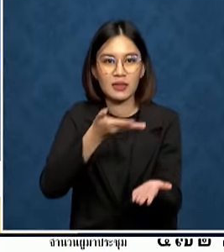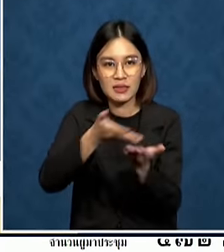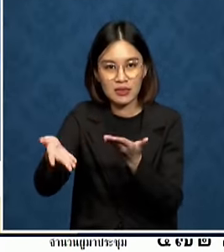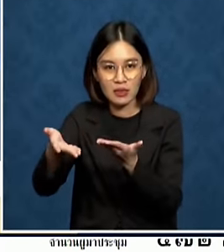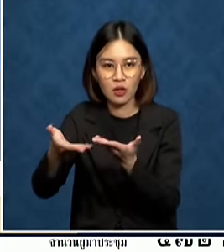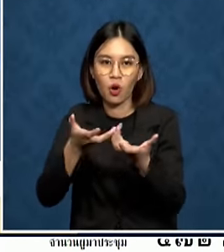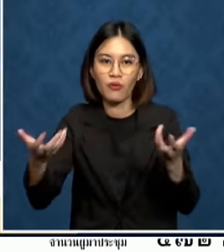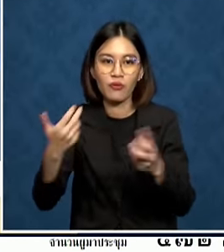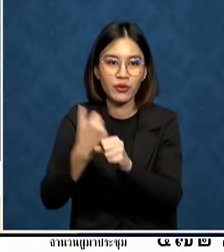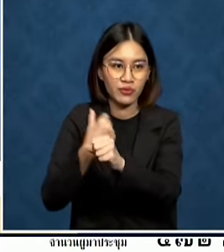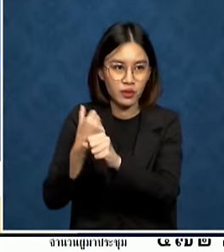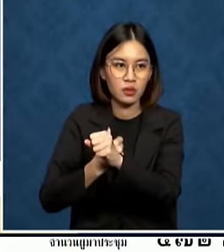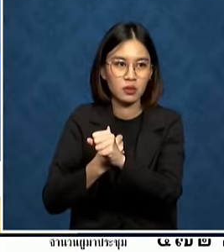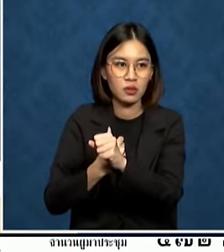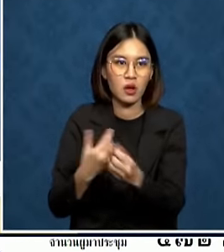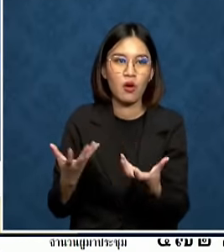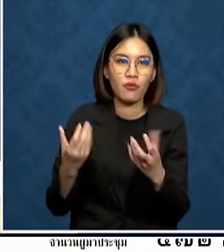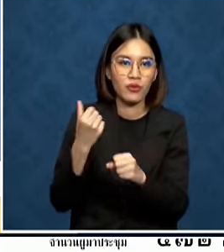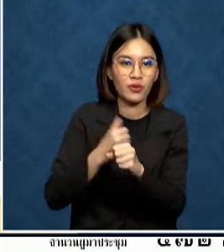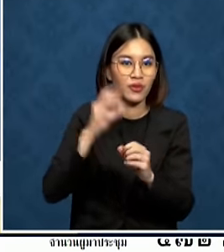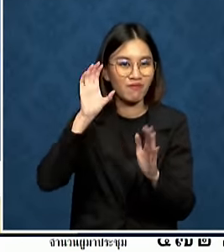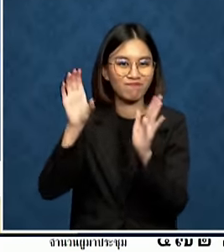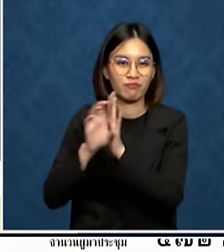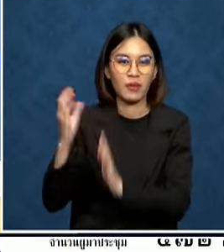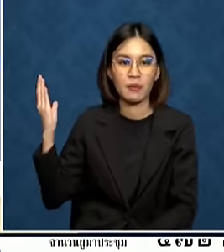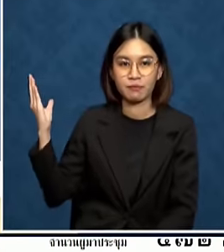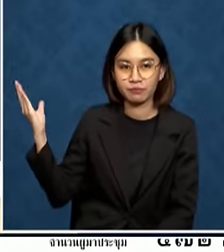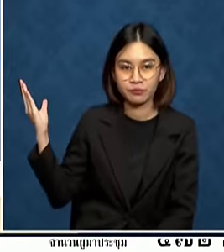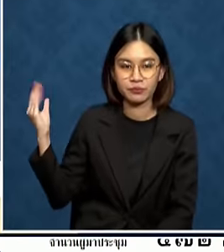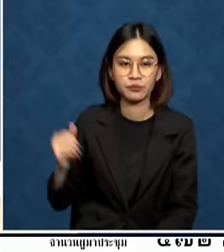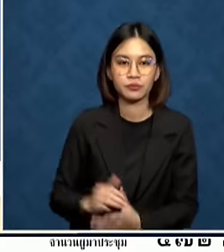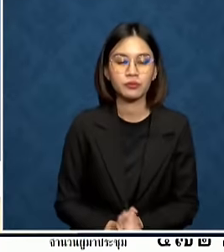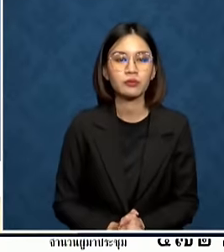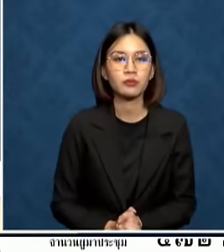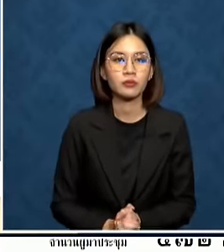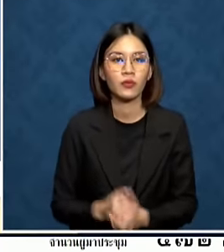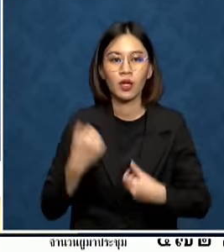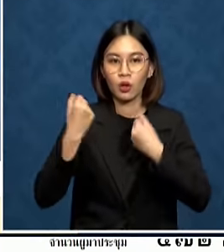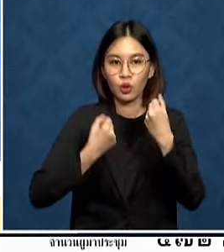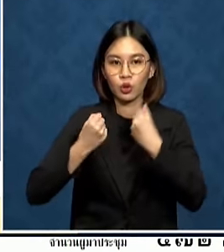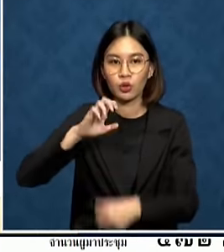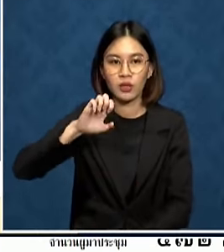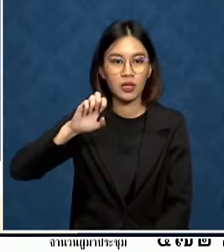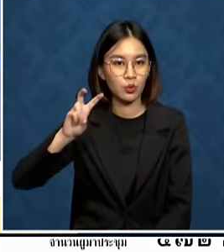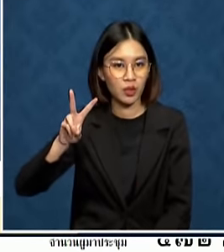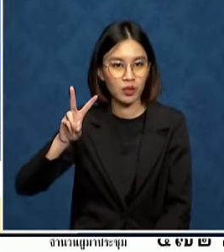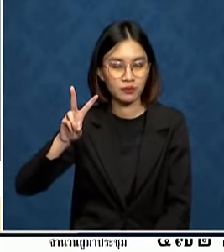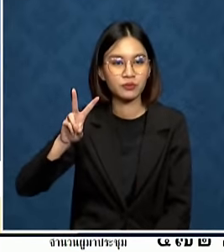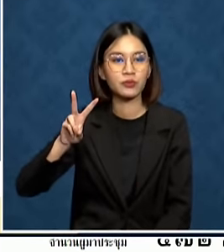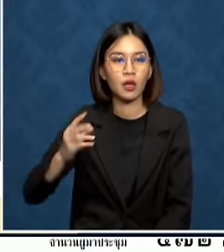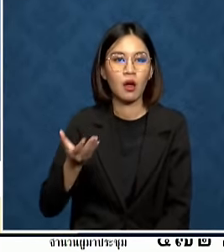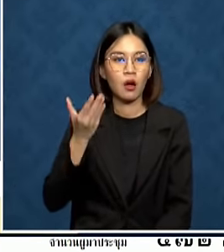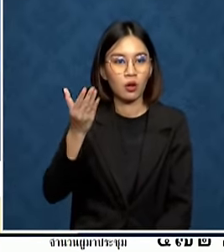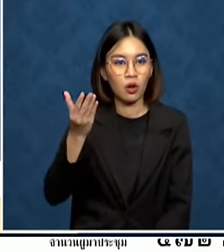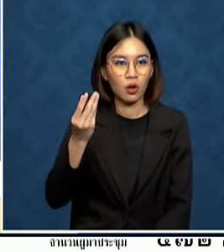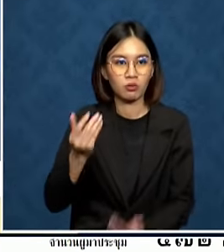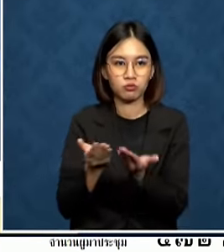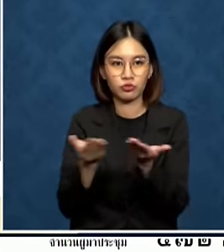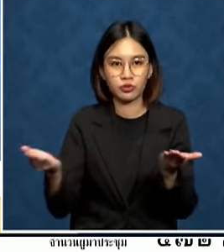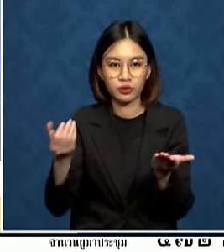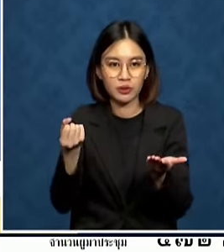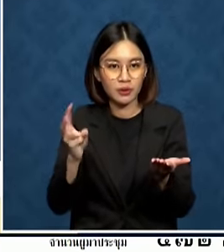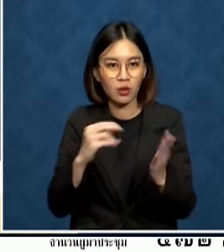นี่ผมไปหารูปมาให้ทดูชุดฝึกมีหน้าตาแบบนี้ครับชุดฝึกรถยนต์ EVตั้งคำขอไป 12ชุดเพื่อทำ